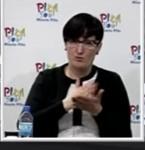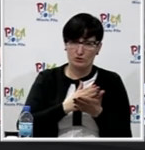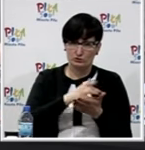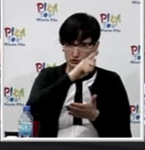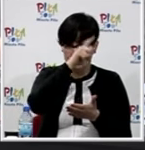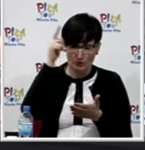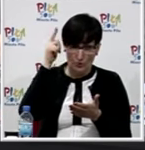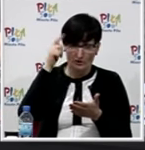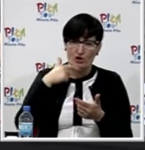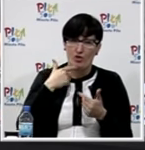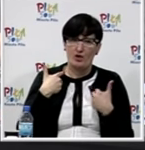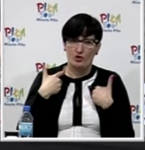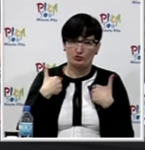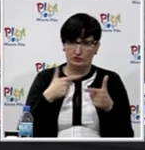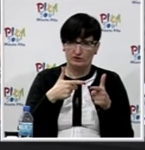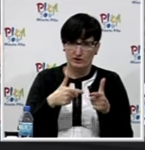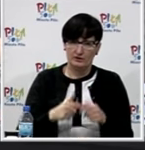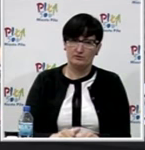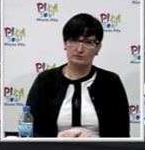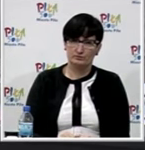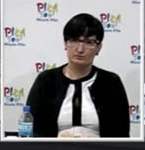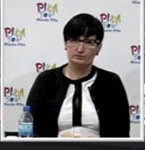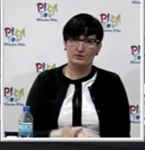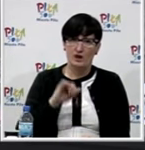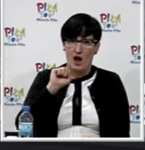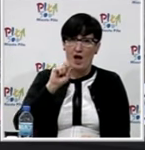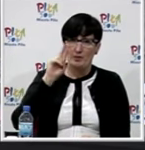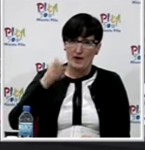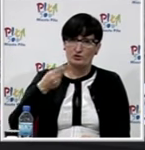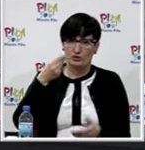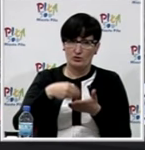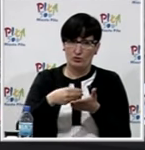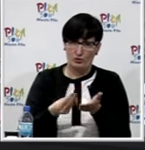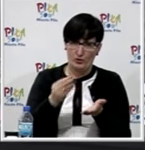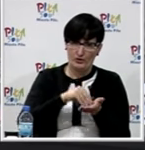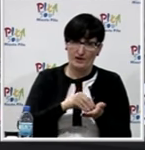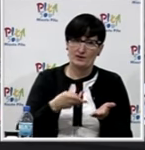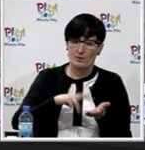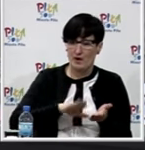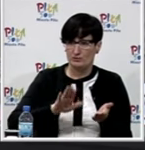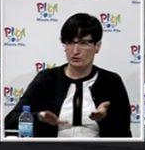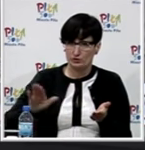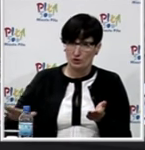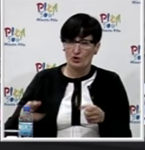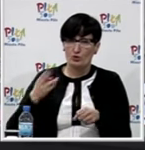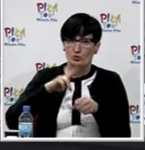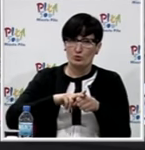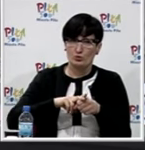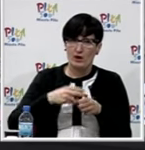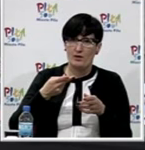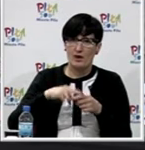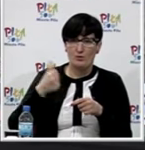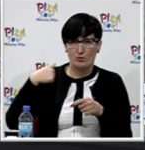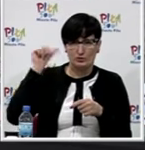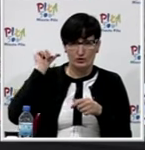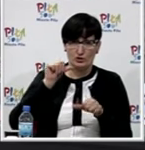zakresie dożywiania, a także dotacji na przedszkola, które od poprzedniego roku, od września przekazywane